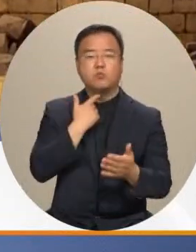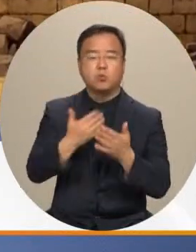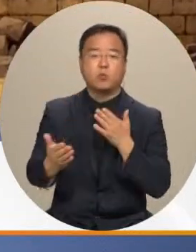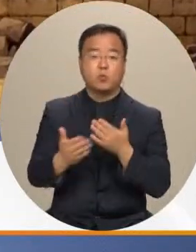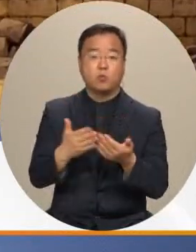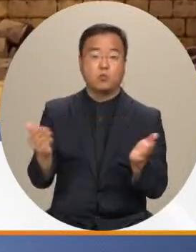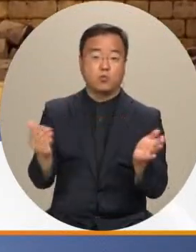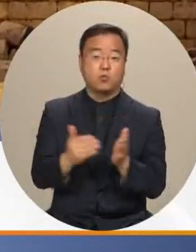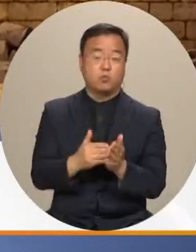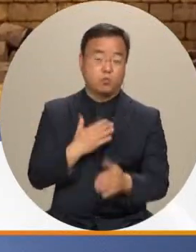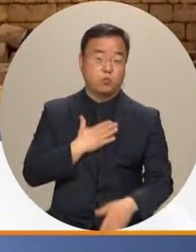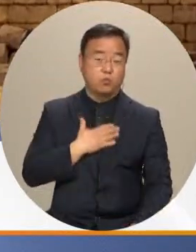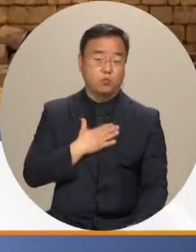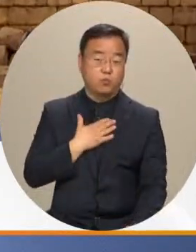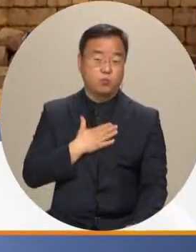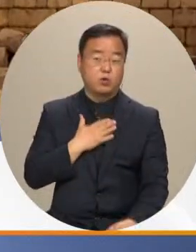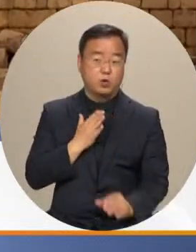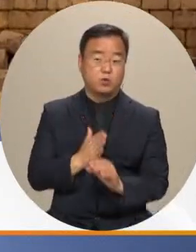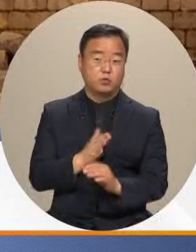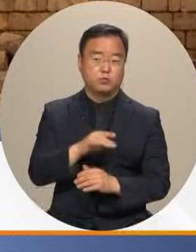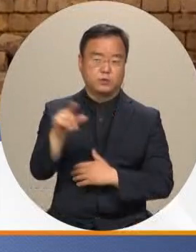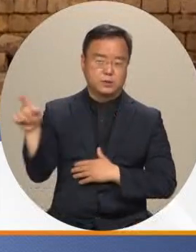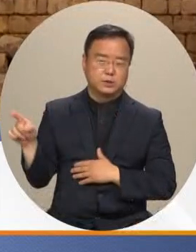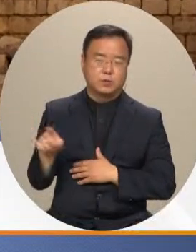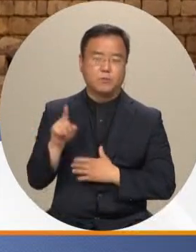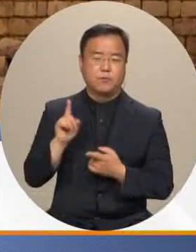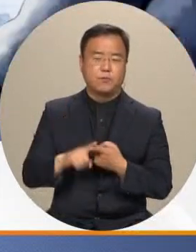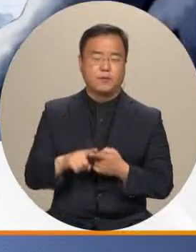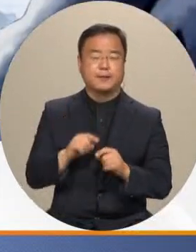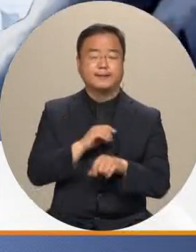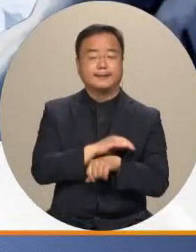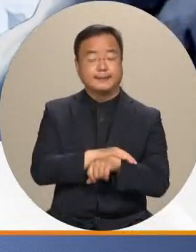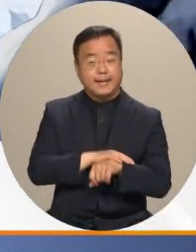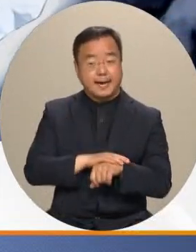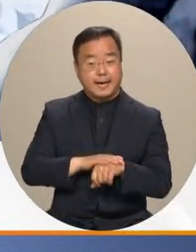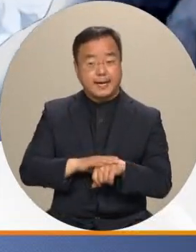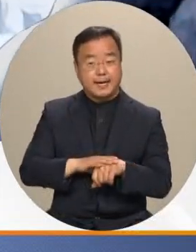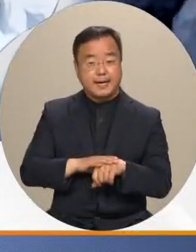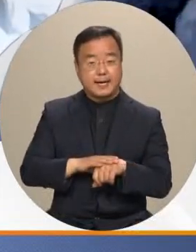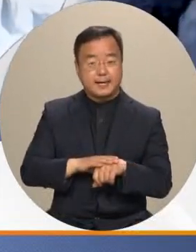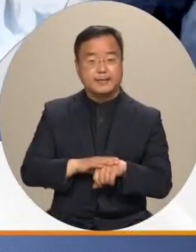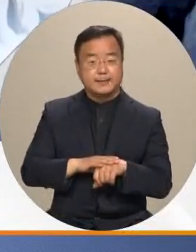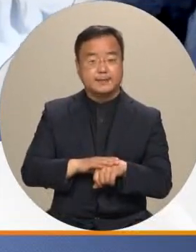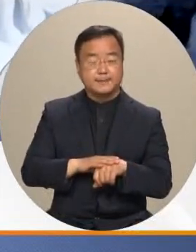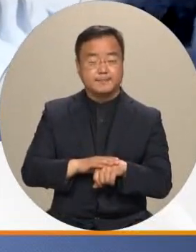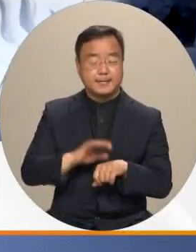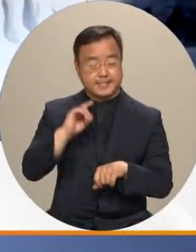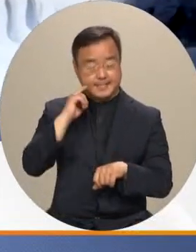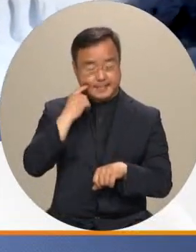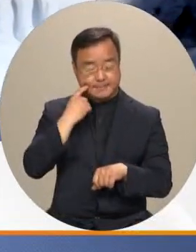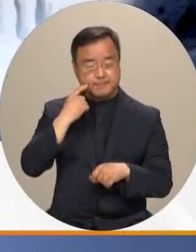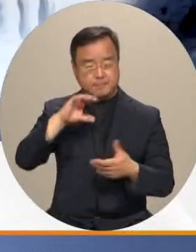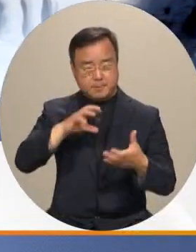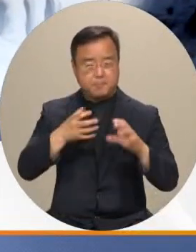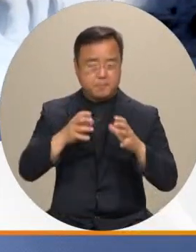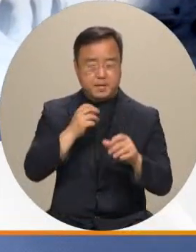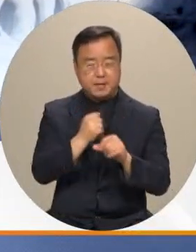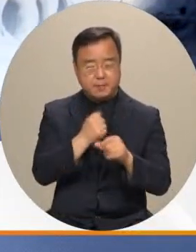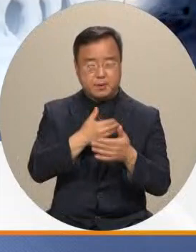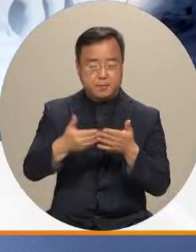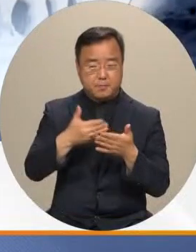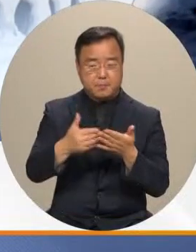인지하고 있었기 때문에 그분들을 그 부분들을 제대로 조금 잘 포장하고 그려내는게